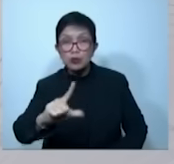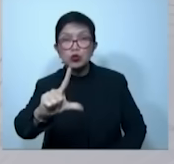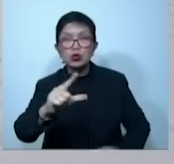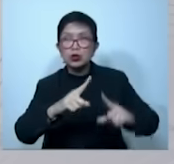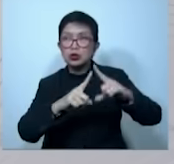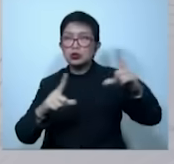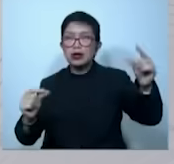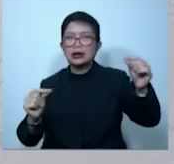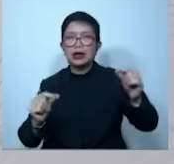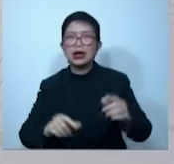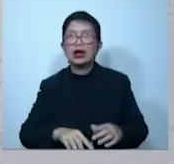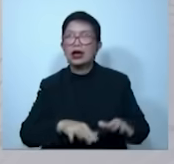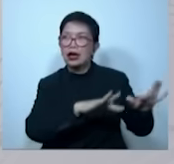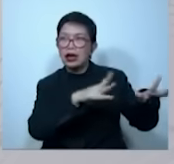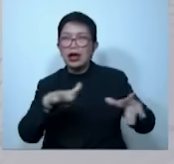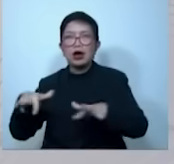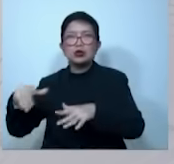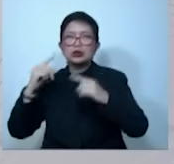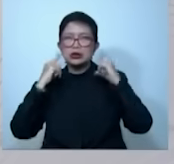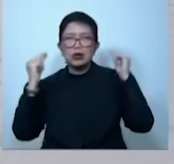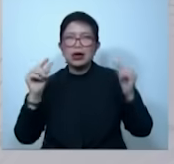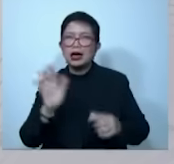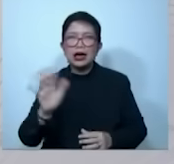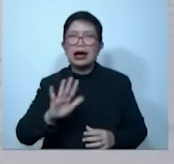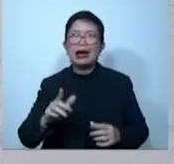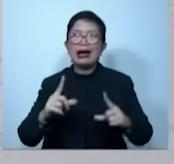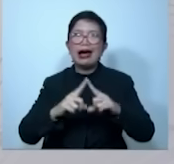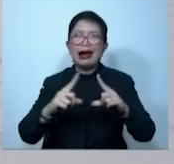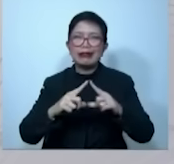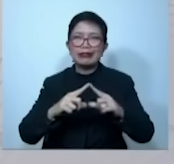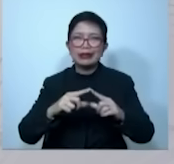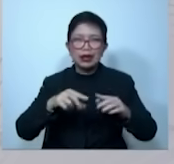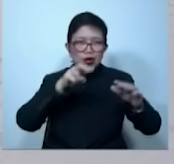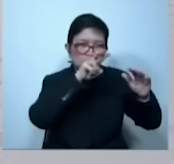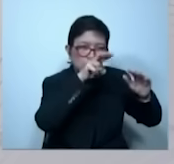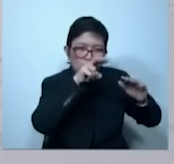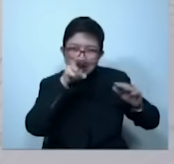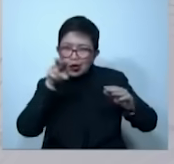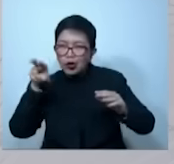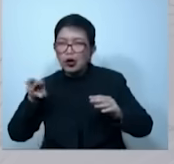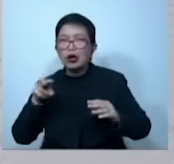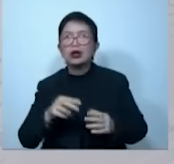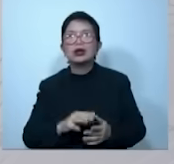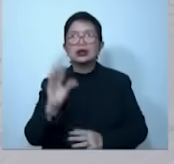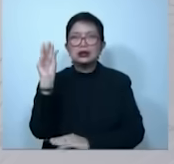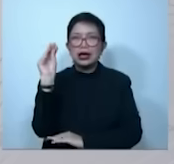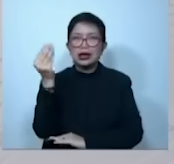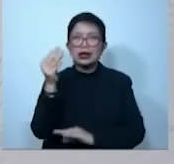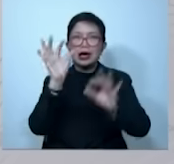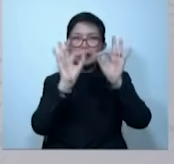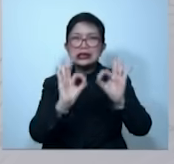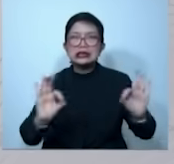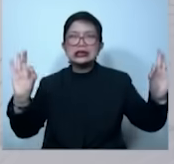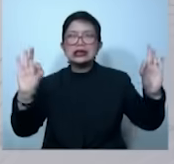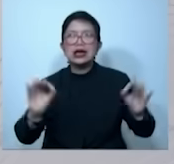Sumatera ke arah laut Jawa di sana tidak ada alat monitor maka tidak muncul dan Jakarta pada saat itu bersih